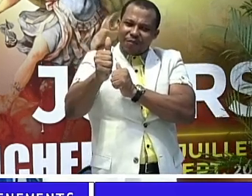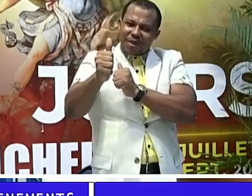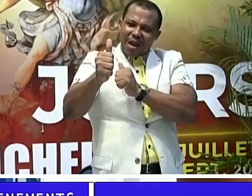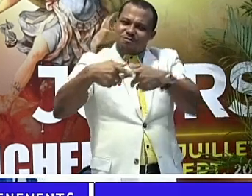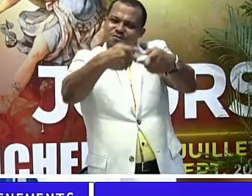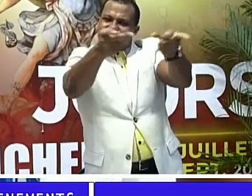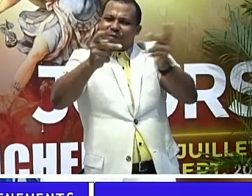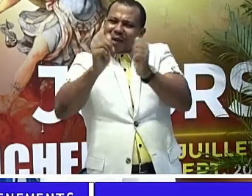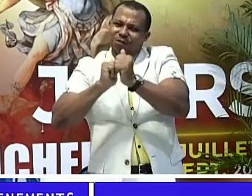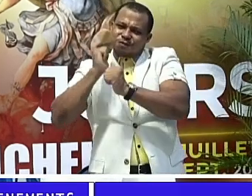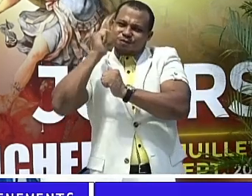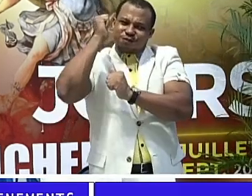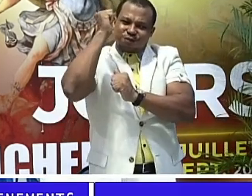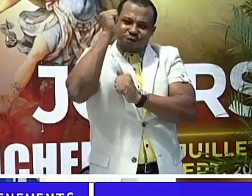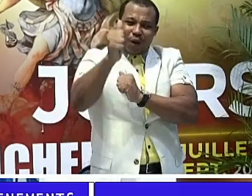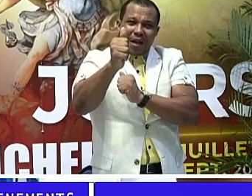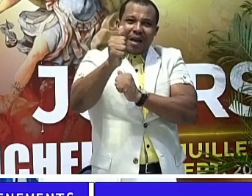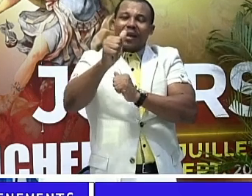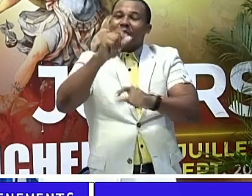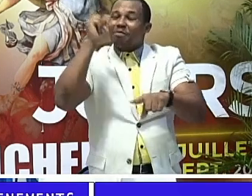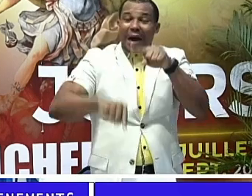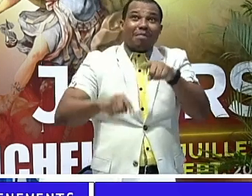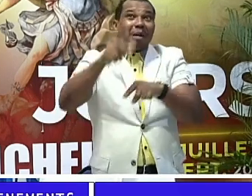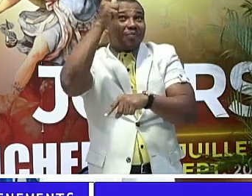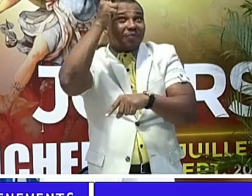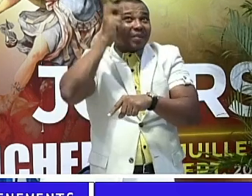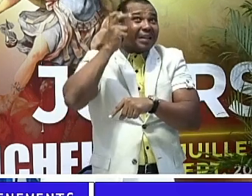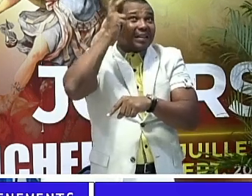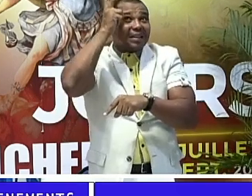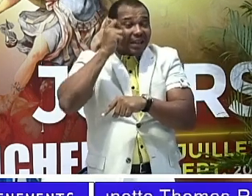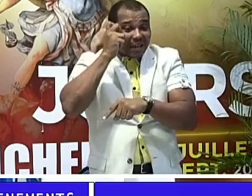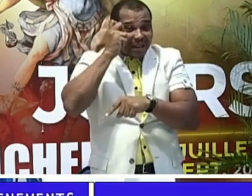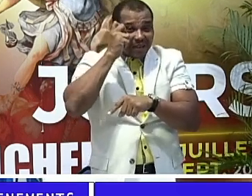qui n'ont pas entendu parler de moi et qui n'ont pas vu ma gloire.